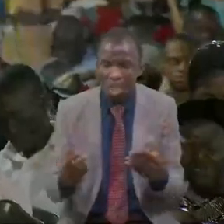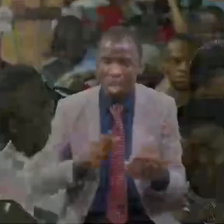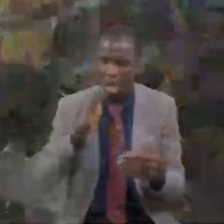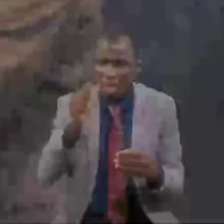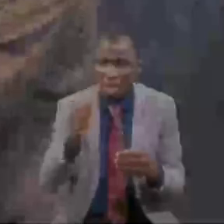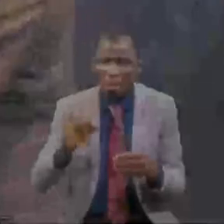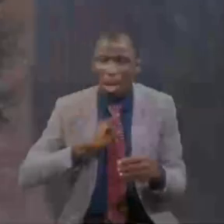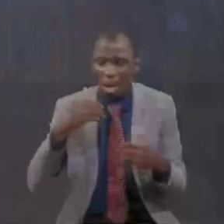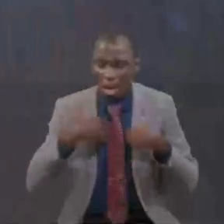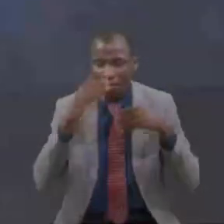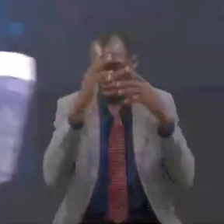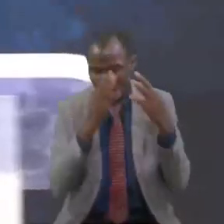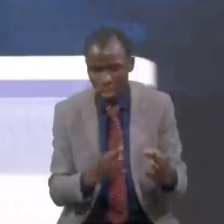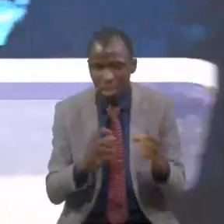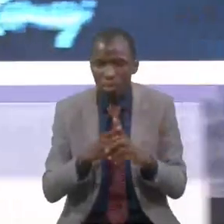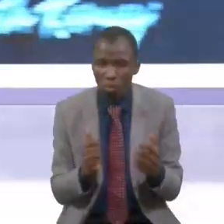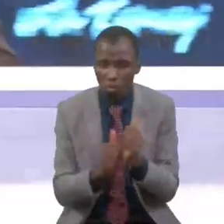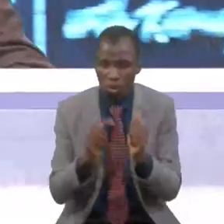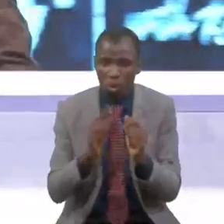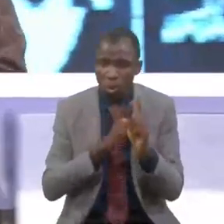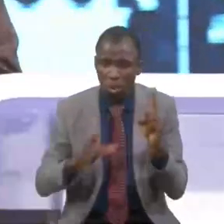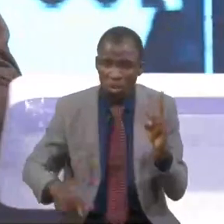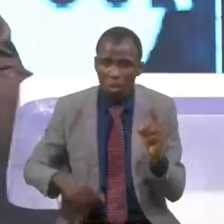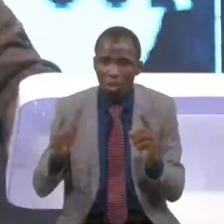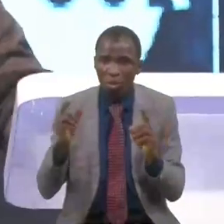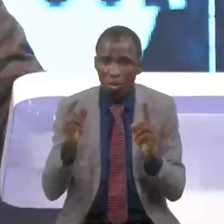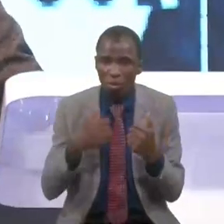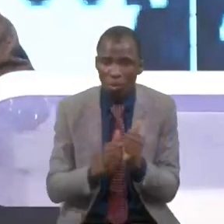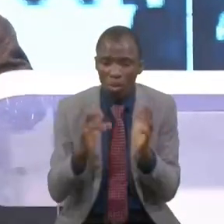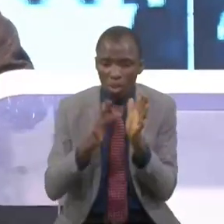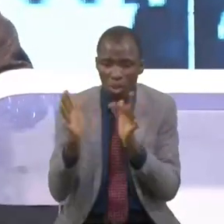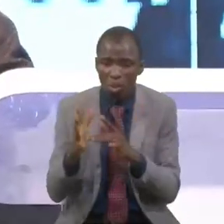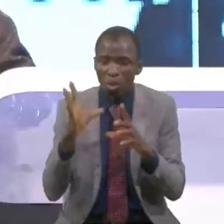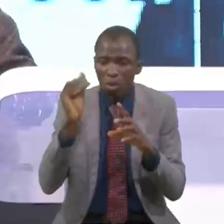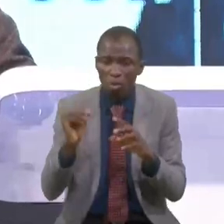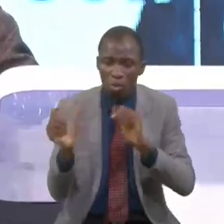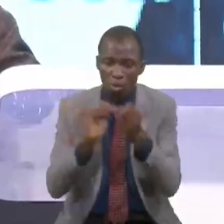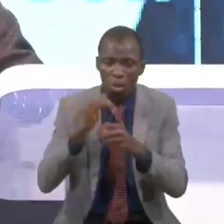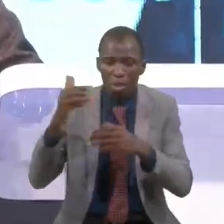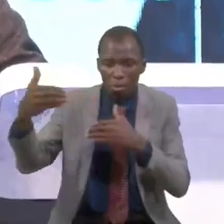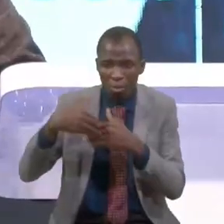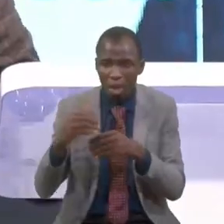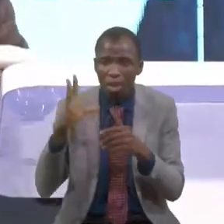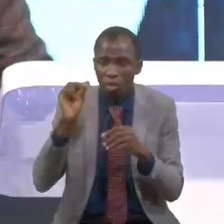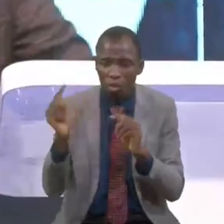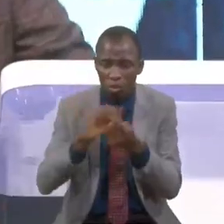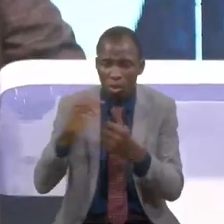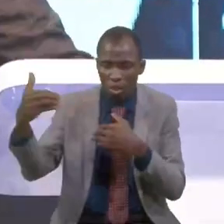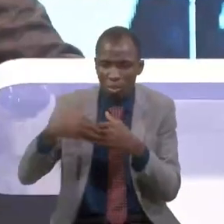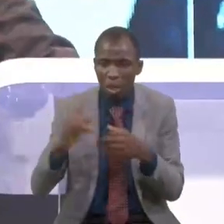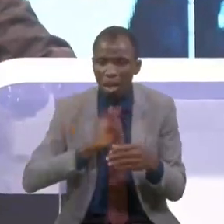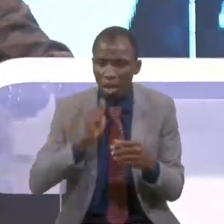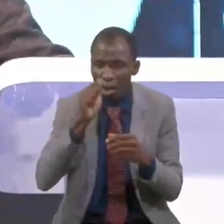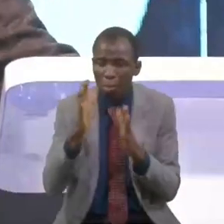de suivre Jésus pas de retour pas de retour je vais prier pour vous M maintenant et